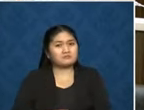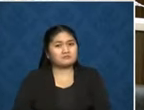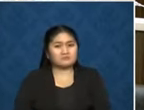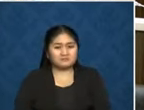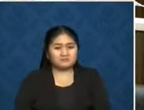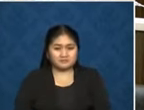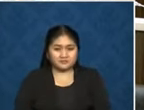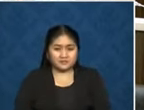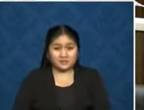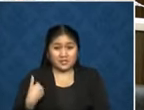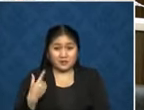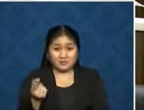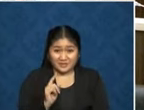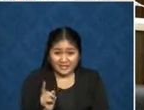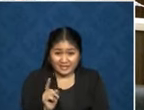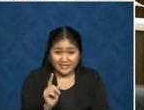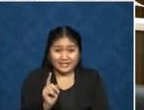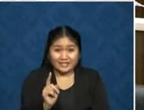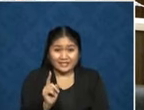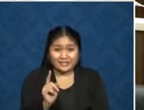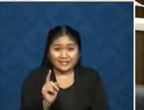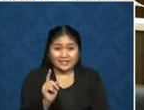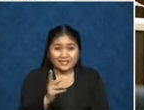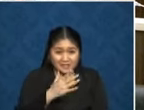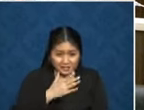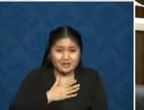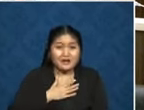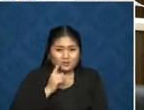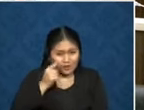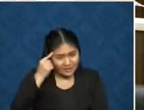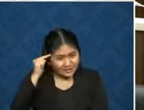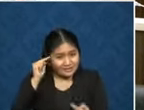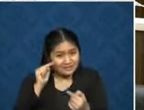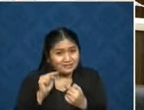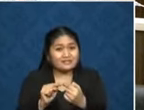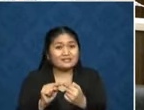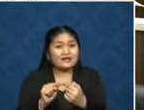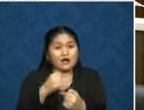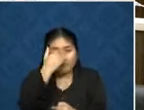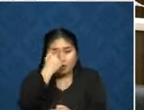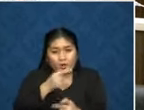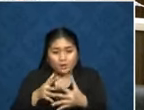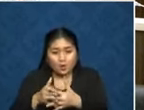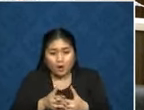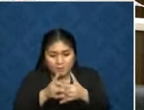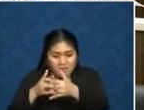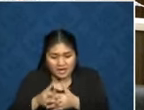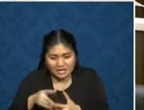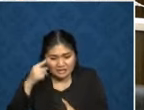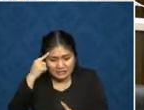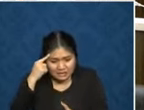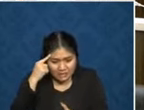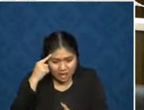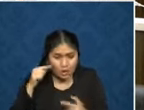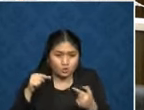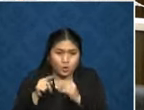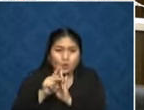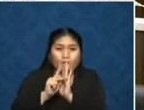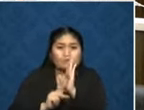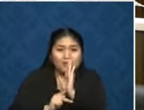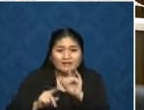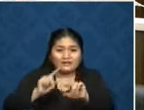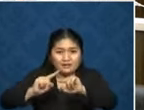แล้วก็เป็นสิ่งที่เราควรจะต้องคำนึงถึงซึ่งในอเมริกาเองเนี่ยก็พยายามที่จะออกกฎหมายออก